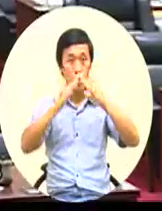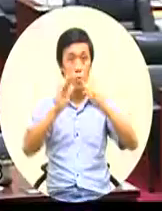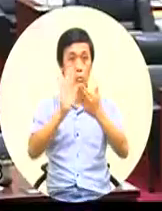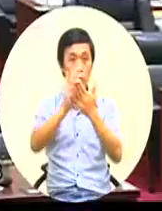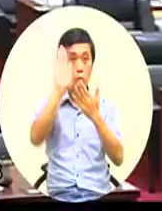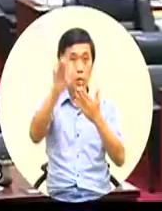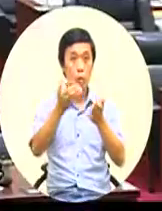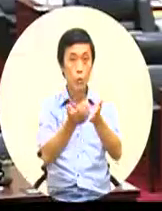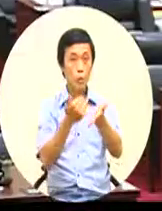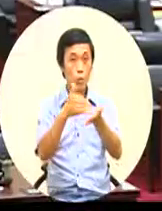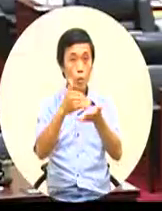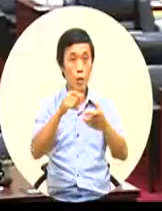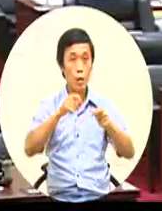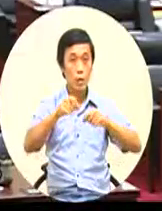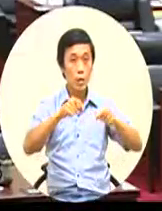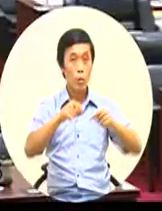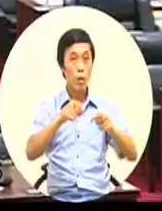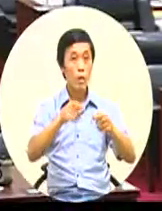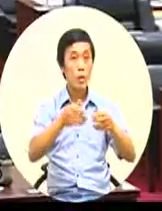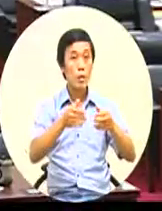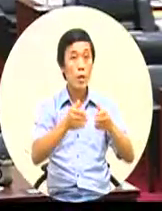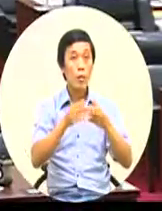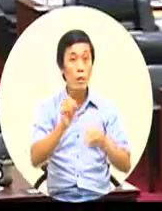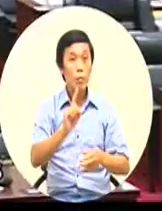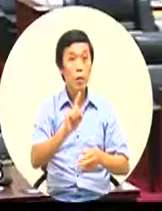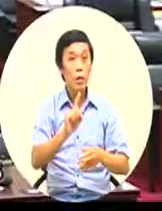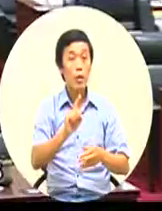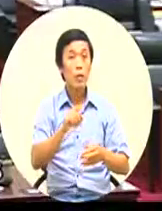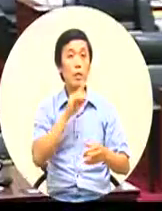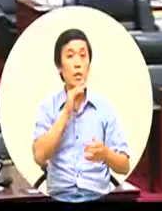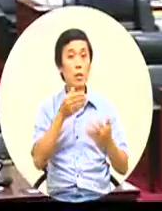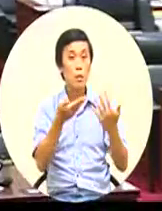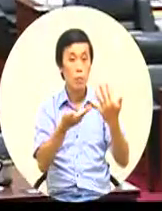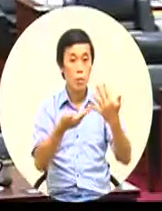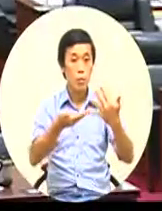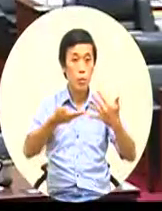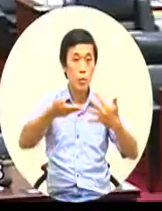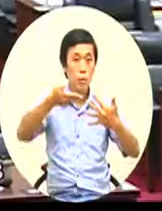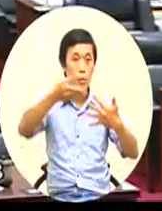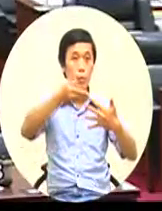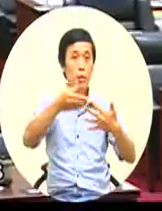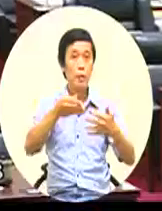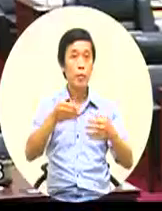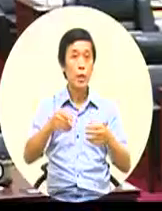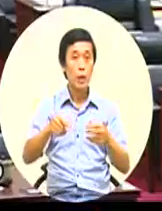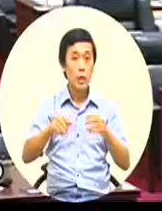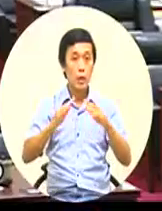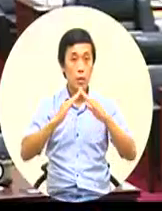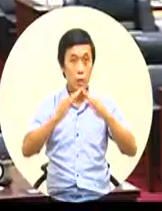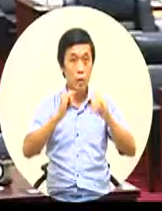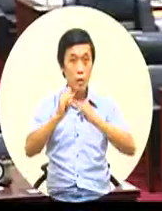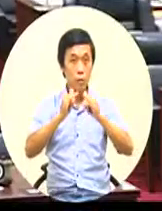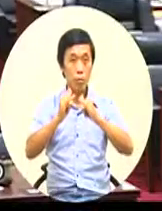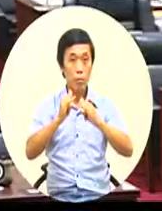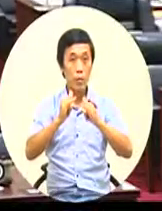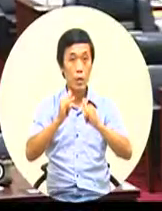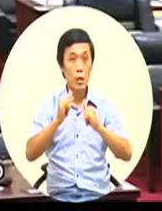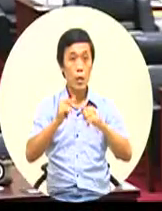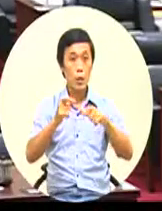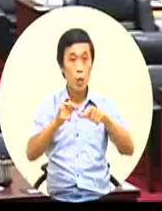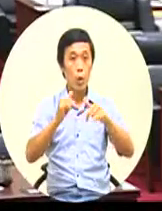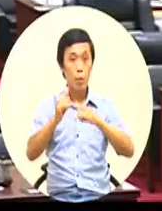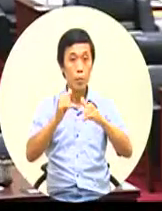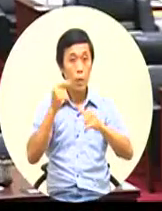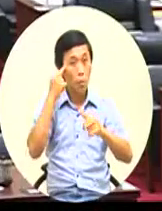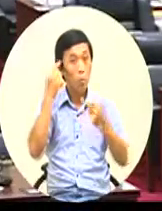的预算方式要采取由下而上，凝聚市民的公民的共识